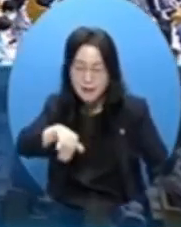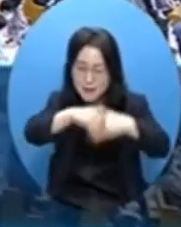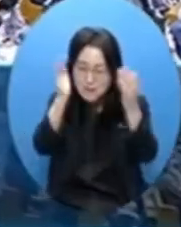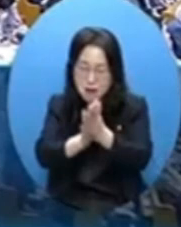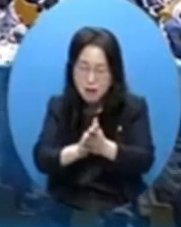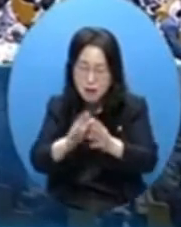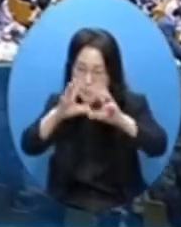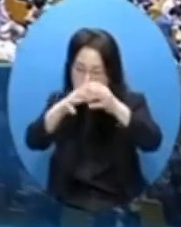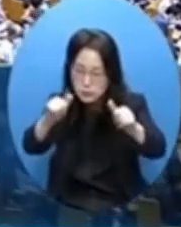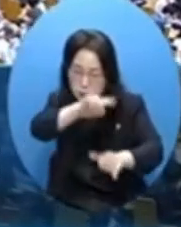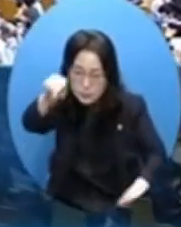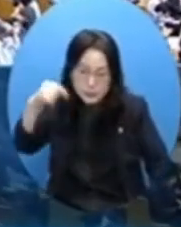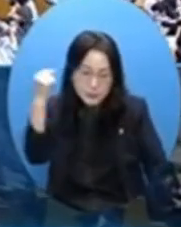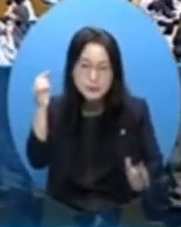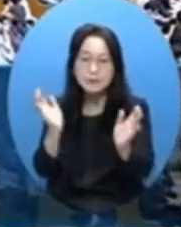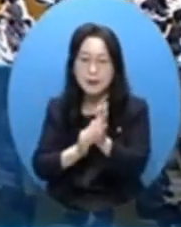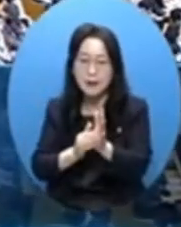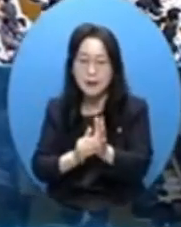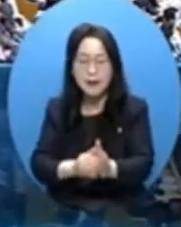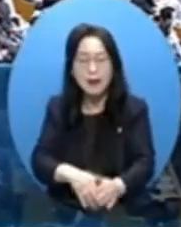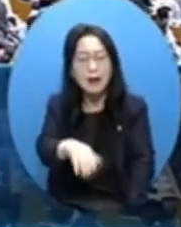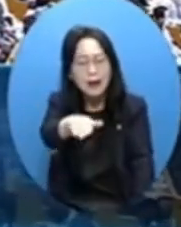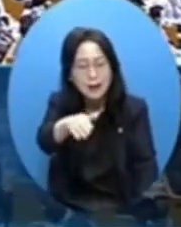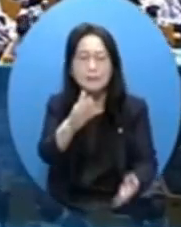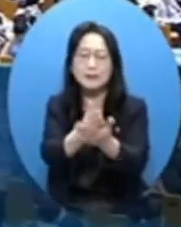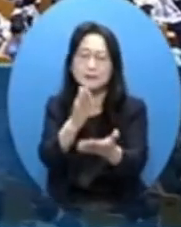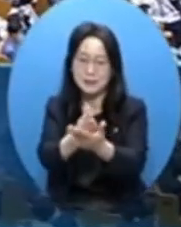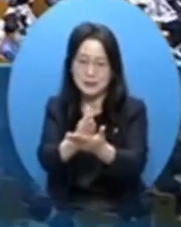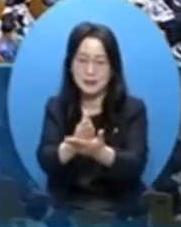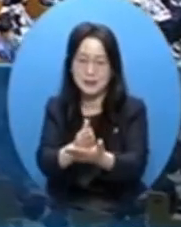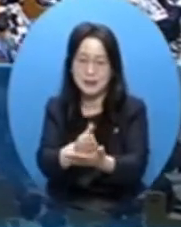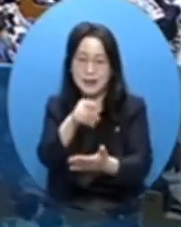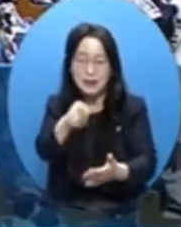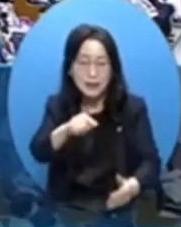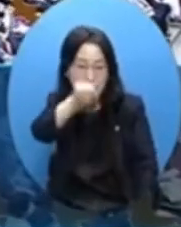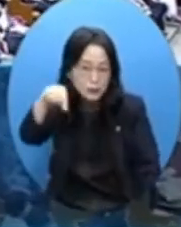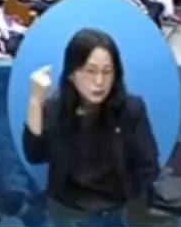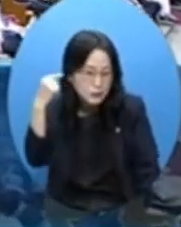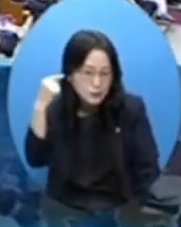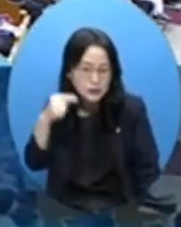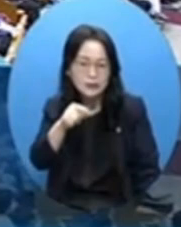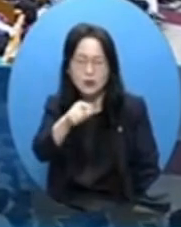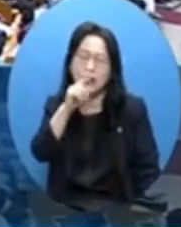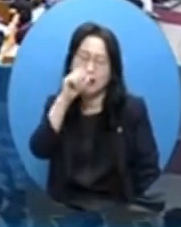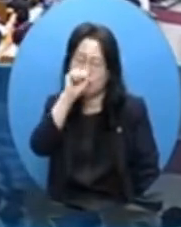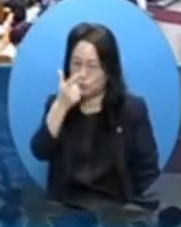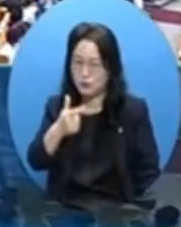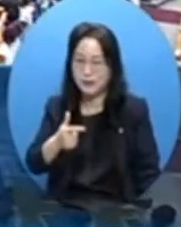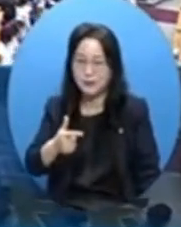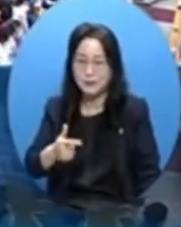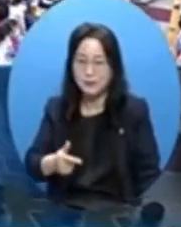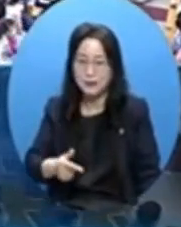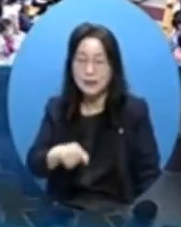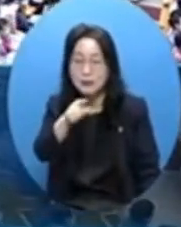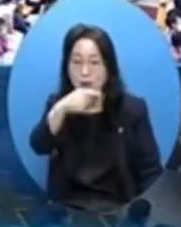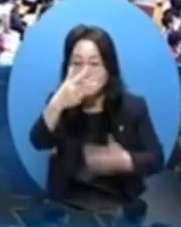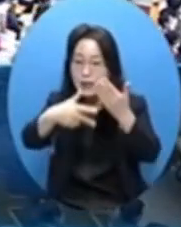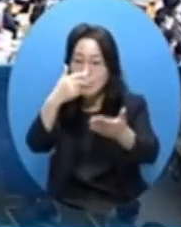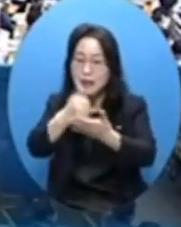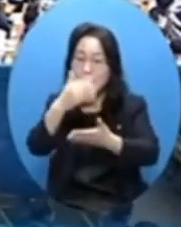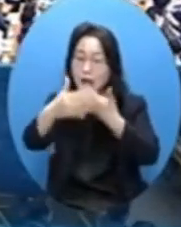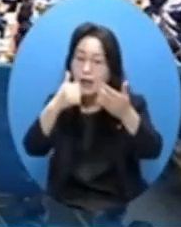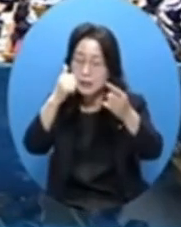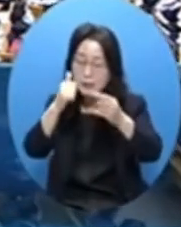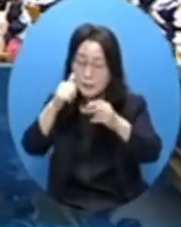백성에게 서든 놀아 내 아들들아 크리 하지 말라 내 곁들이는 수분이 좋지 아니하니라 너희가 야외 백성으로